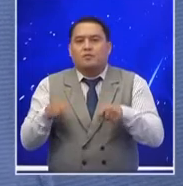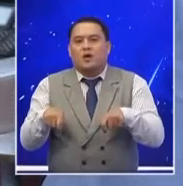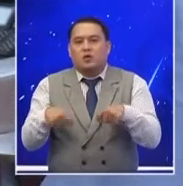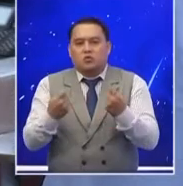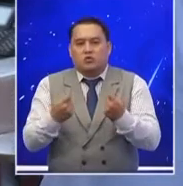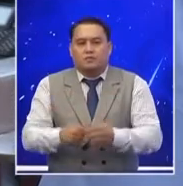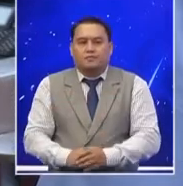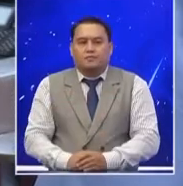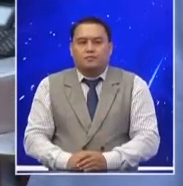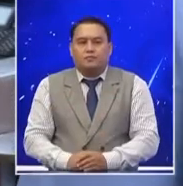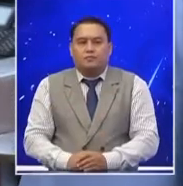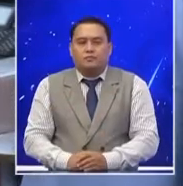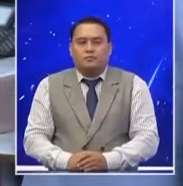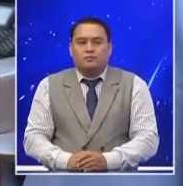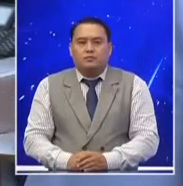правонарушениями.